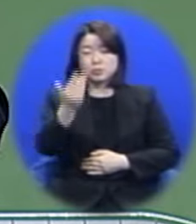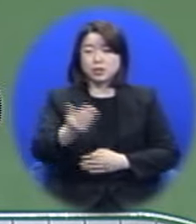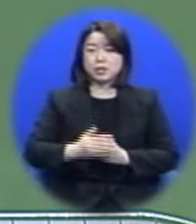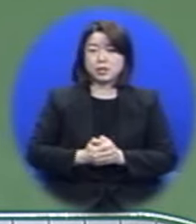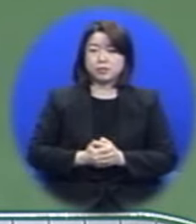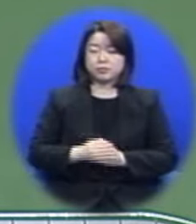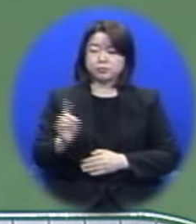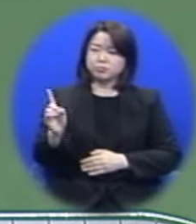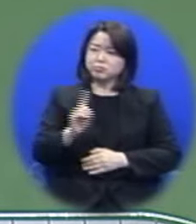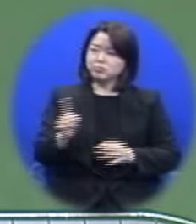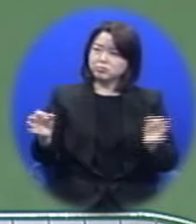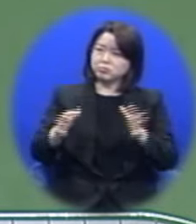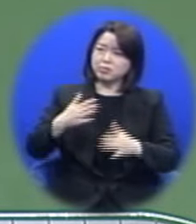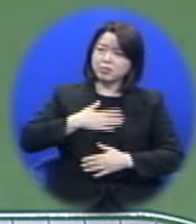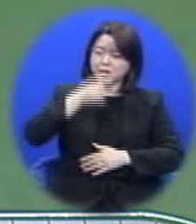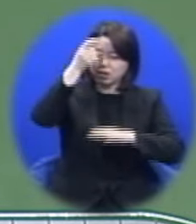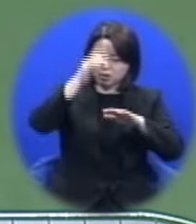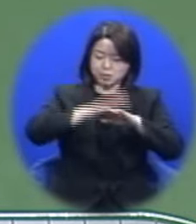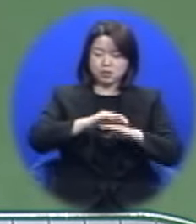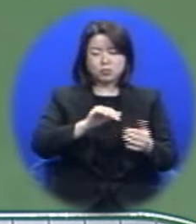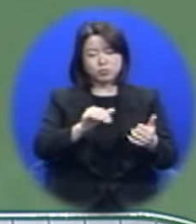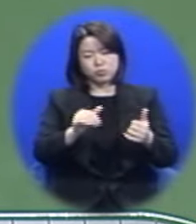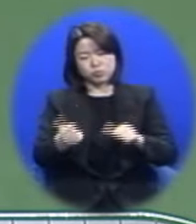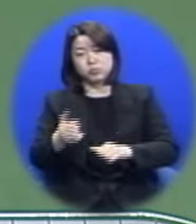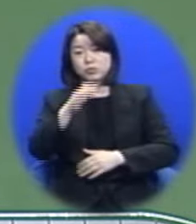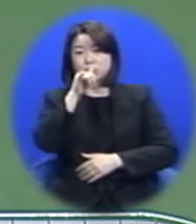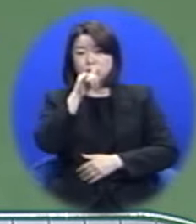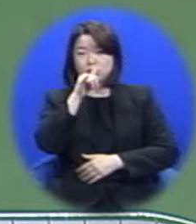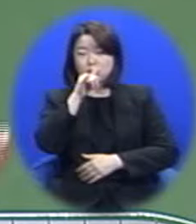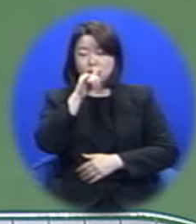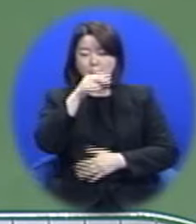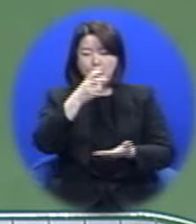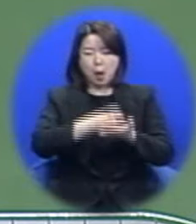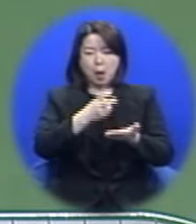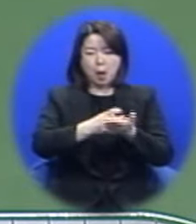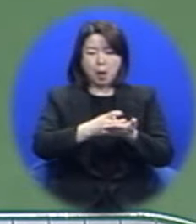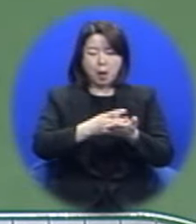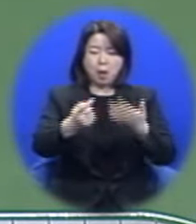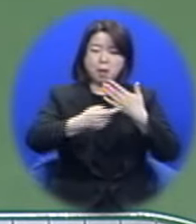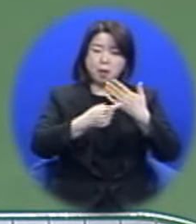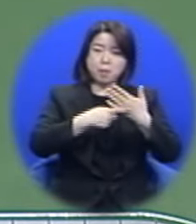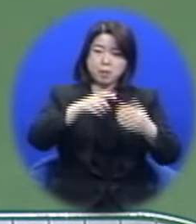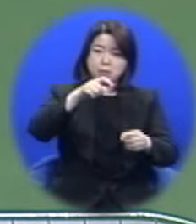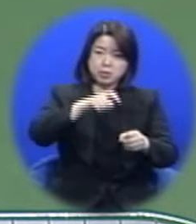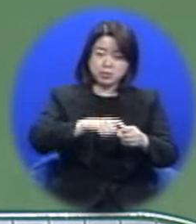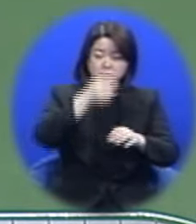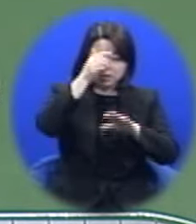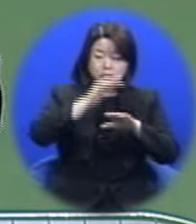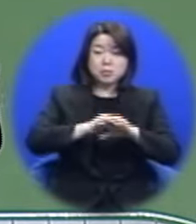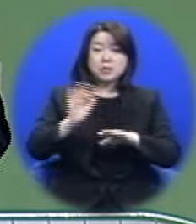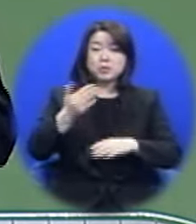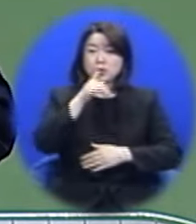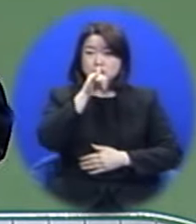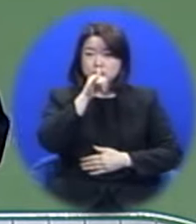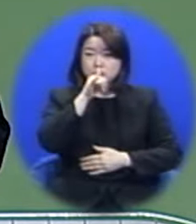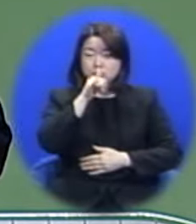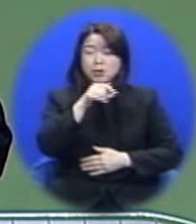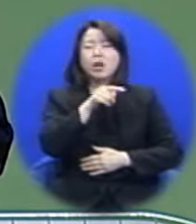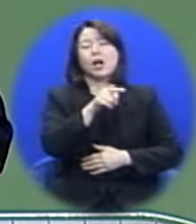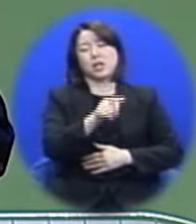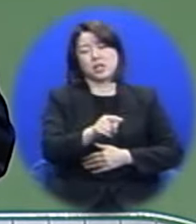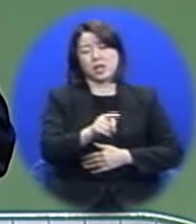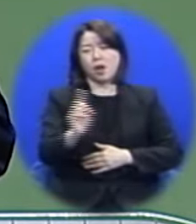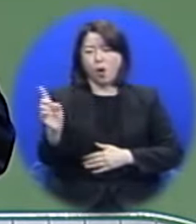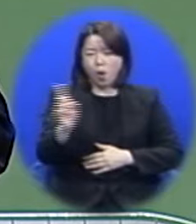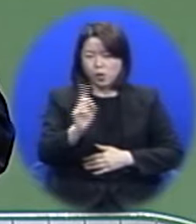어느 순간에 내 예배가 죽어 있어요. 율법적인 예배, 형식적인 예배예요. 이것이 어떤 위기보다도